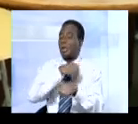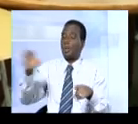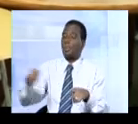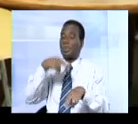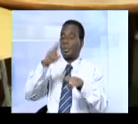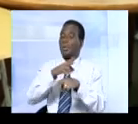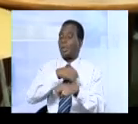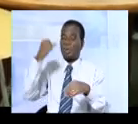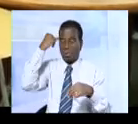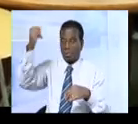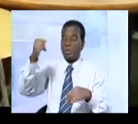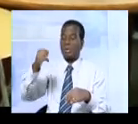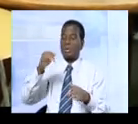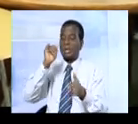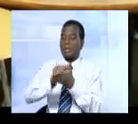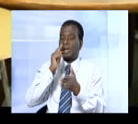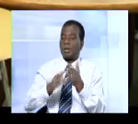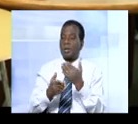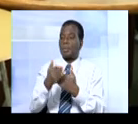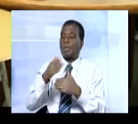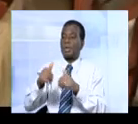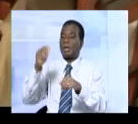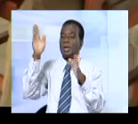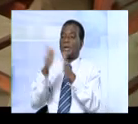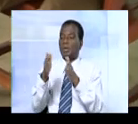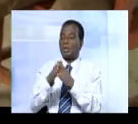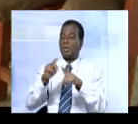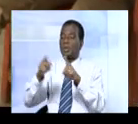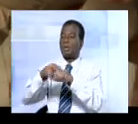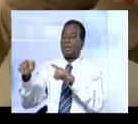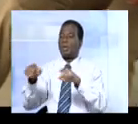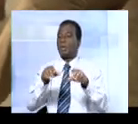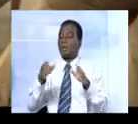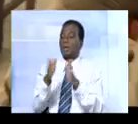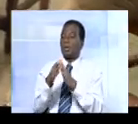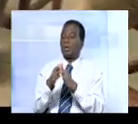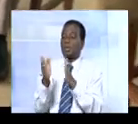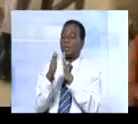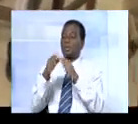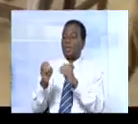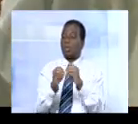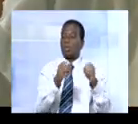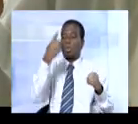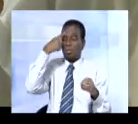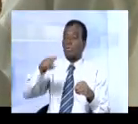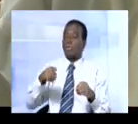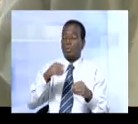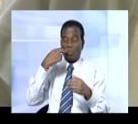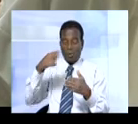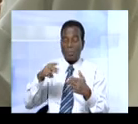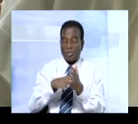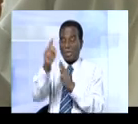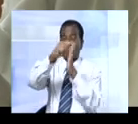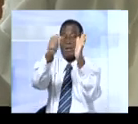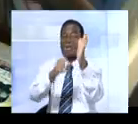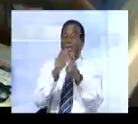leurs idées. Et cela passe par effectivement des assises. Différents ateliers sont organisés pour le toilettage des textes